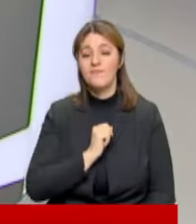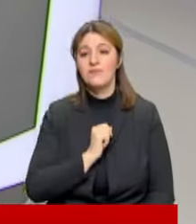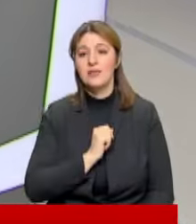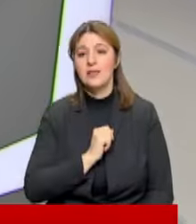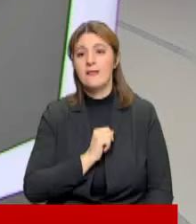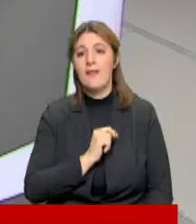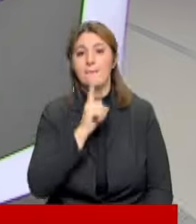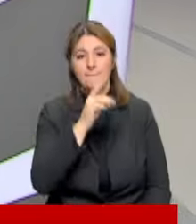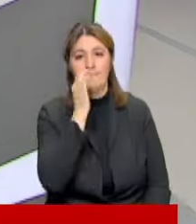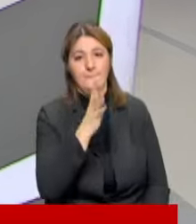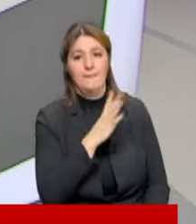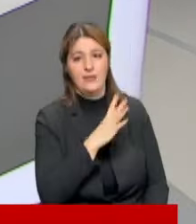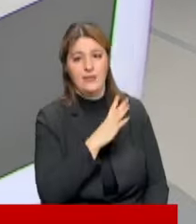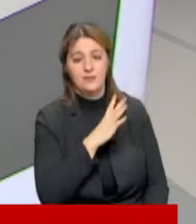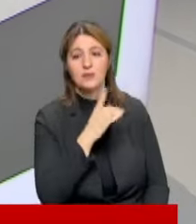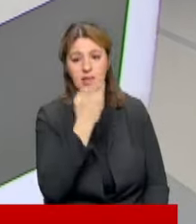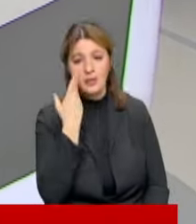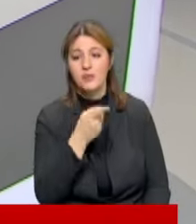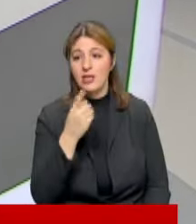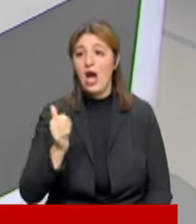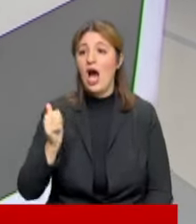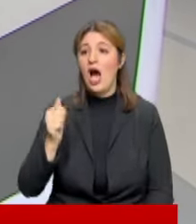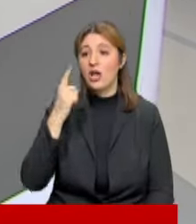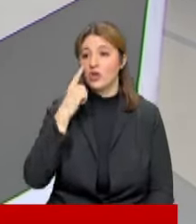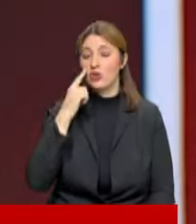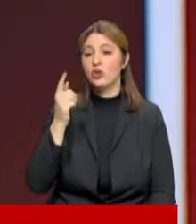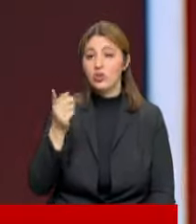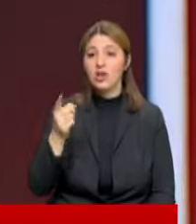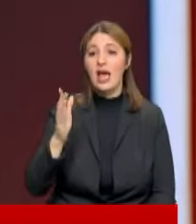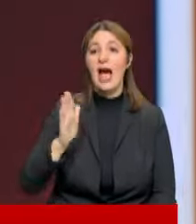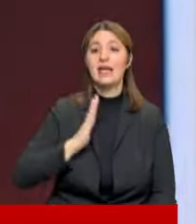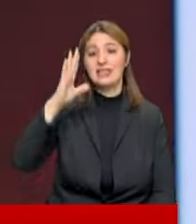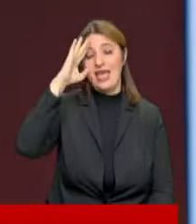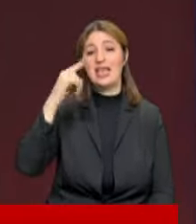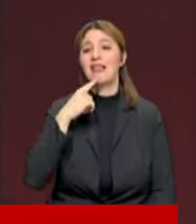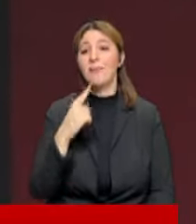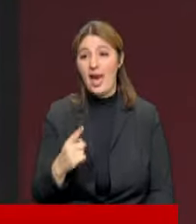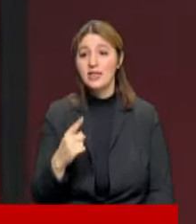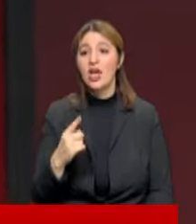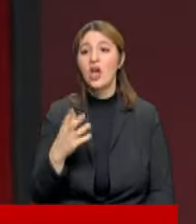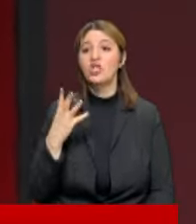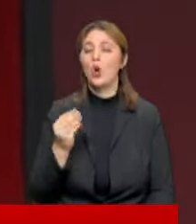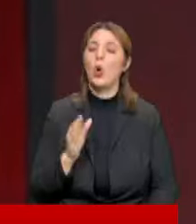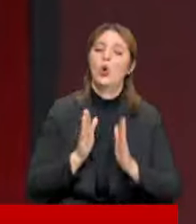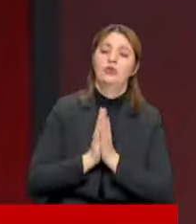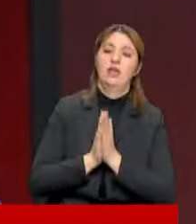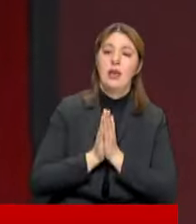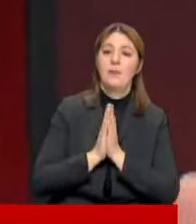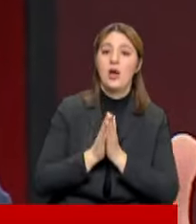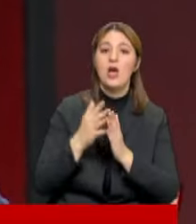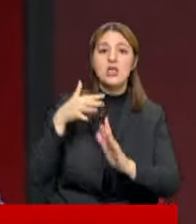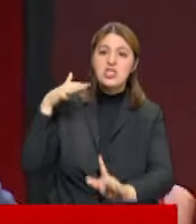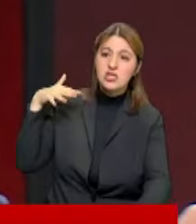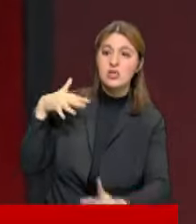bir Haberimiz var bir yani Atatürk'ün askerleriz Mustafa Kemal'in askerleriz demek çok özür dilerim linç